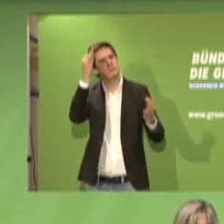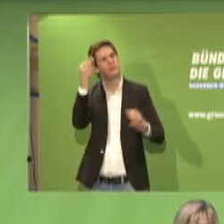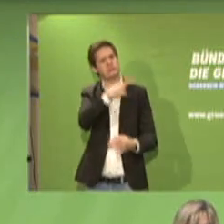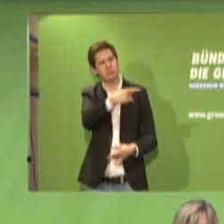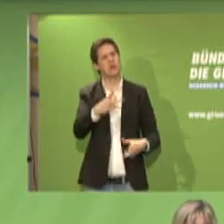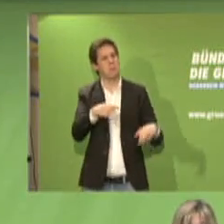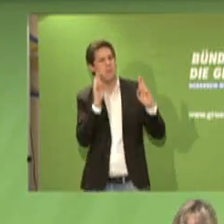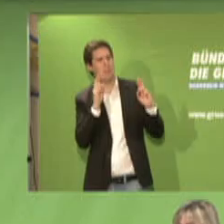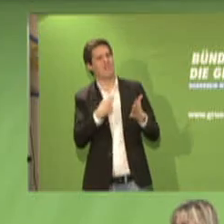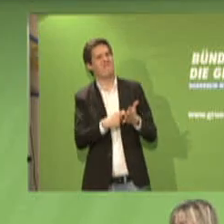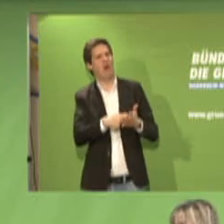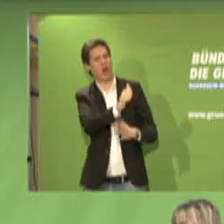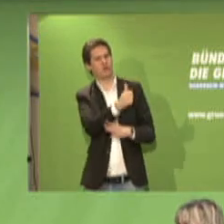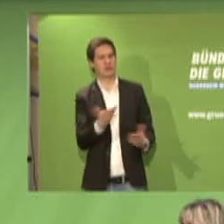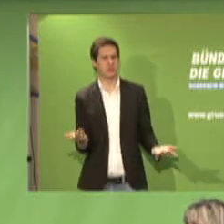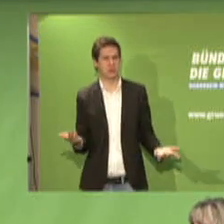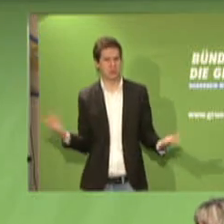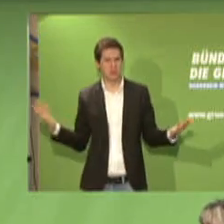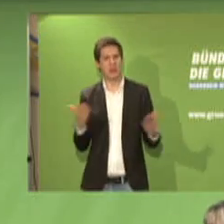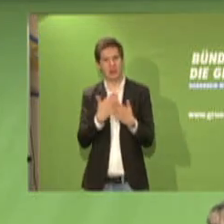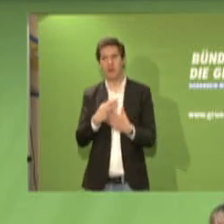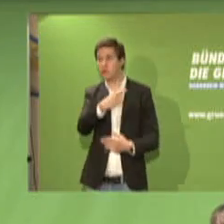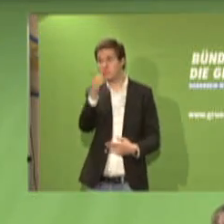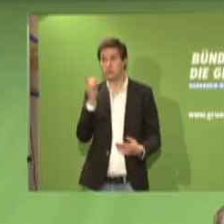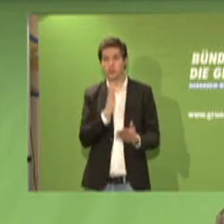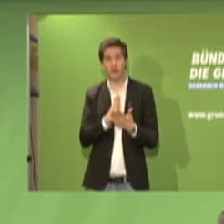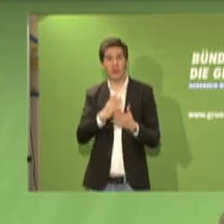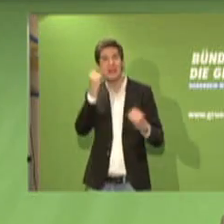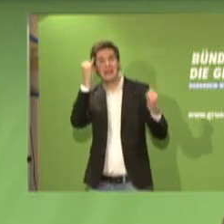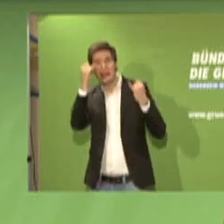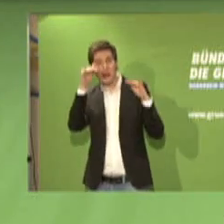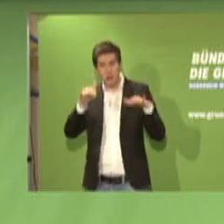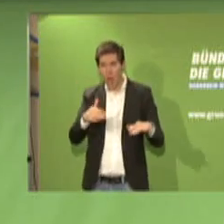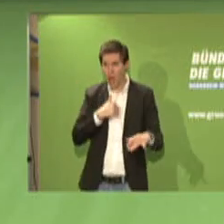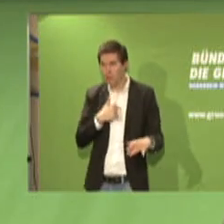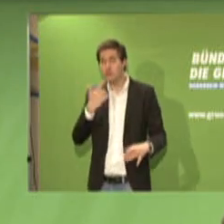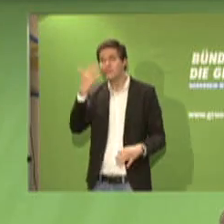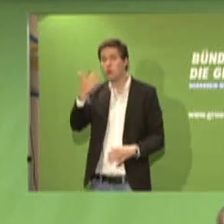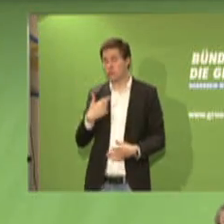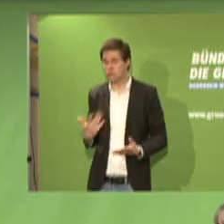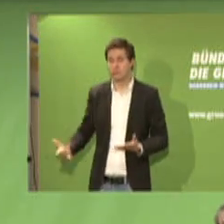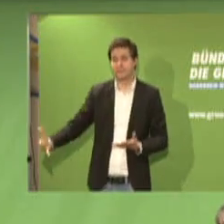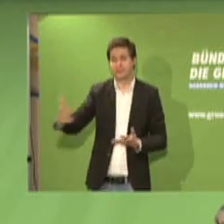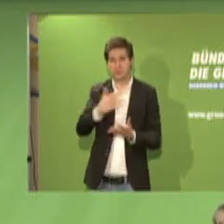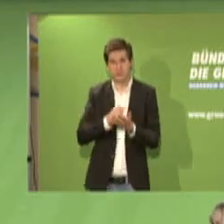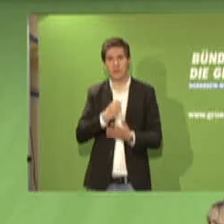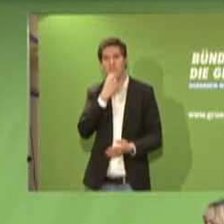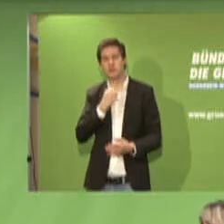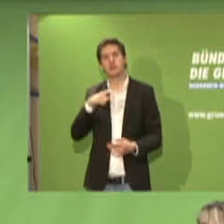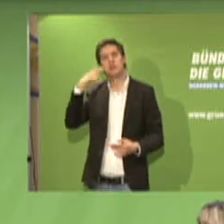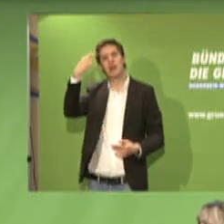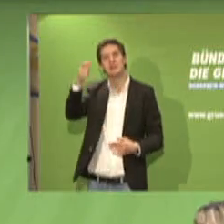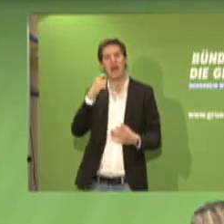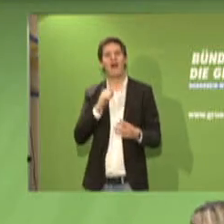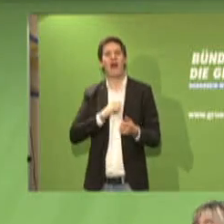Ideen darzustellen. Wir stellen auf alle Fälle viele Ideen, die ihr noch habt oder die wir mitbekommen haben, nochmal zusammen, damit wir in den nächsten Wahlkämpfen da aus einem